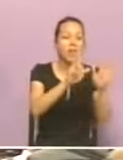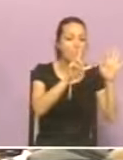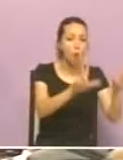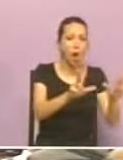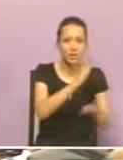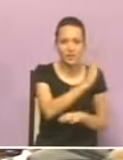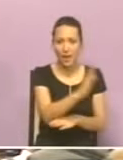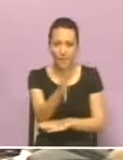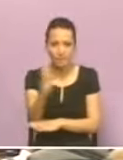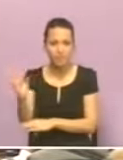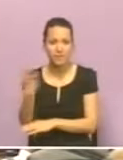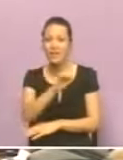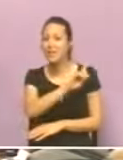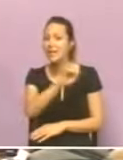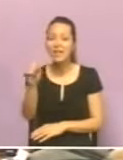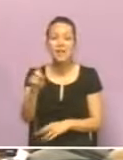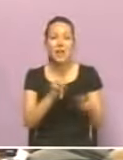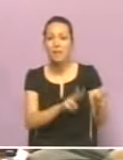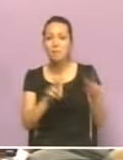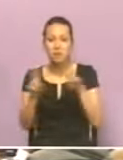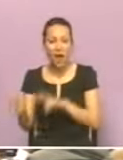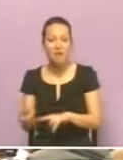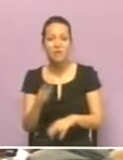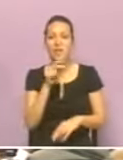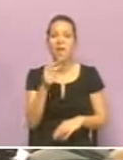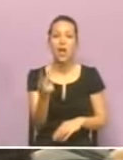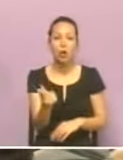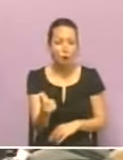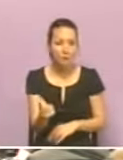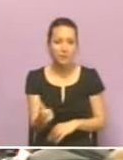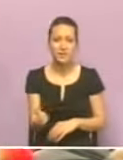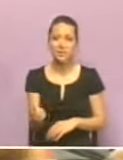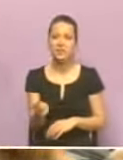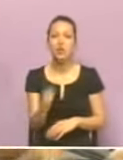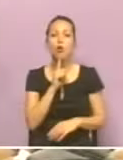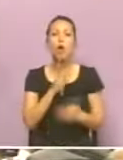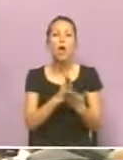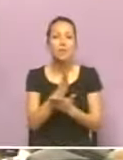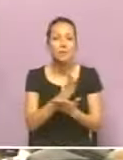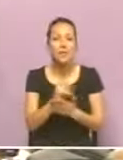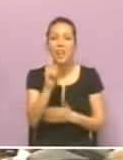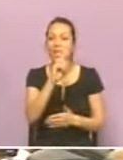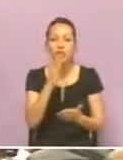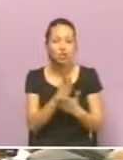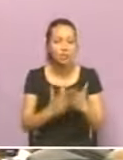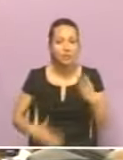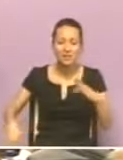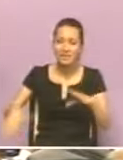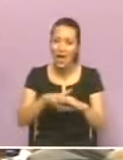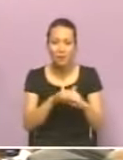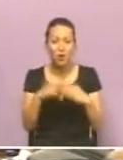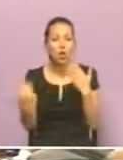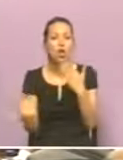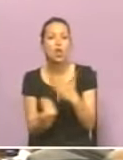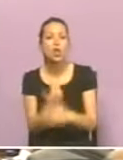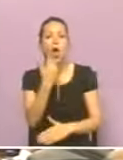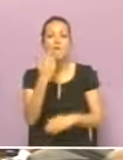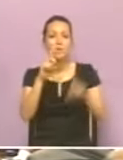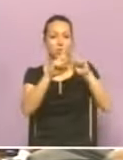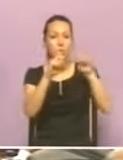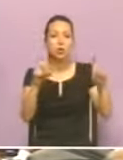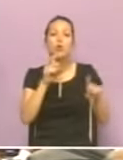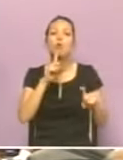Nijedan jedini pravnik, niti ekonomista, niti bilo ko iz administracije neće biti zaposlen u novim ustanovama koje